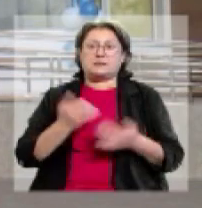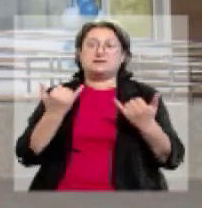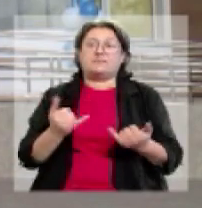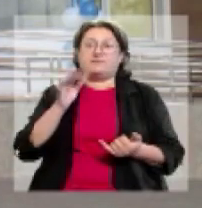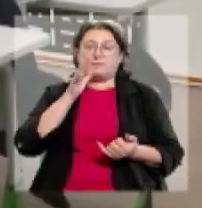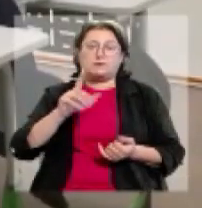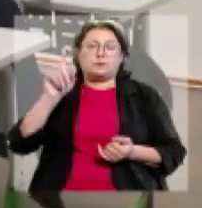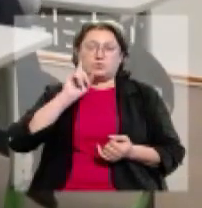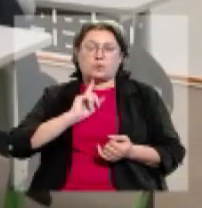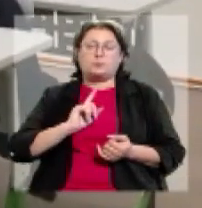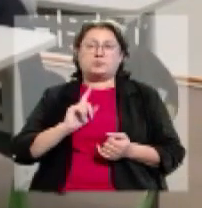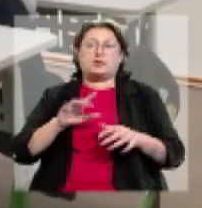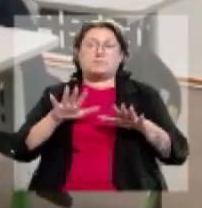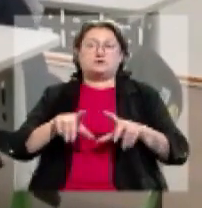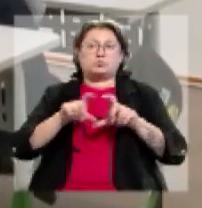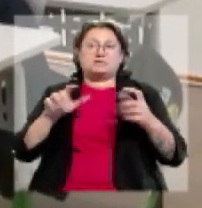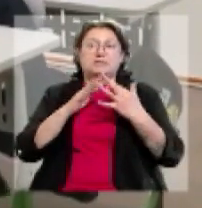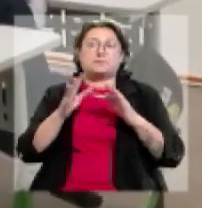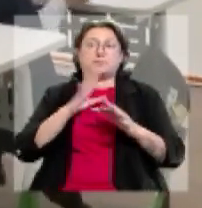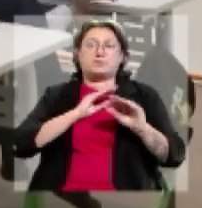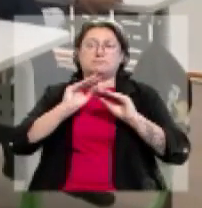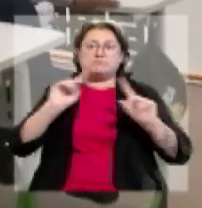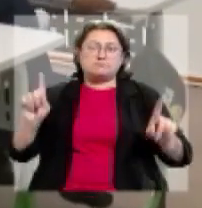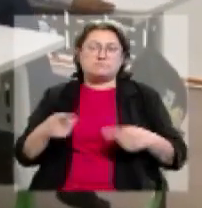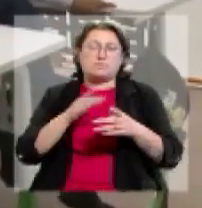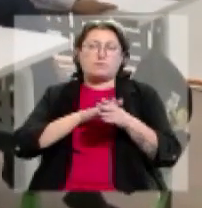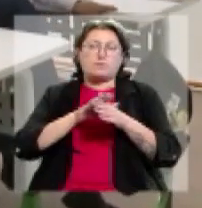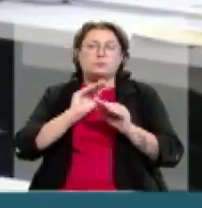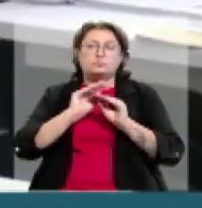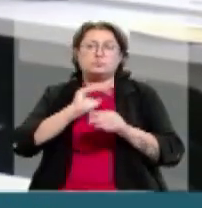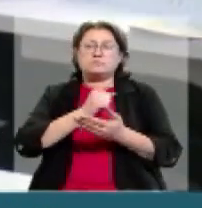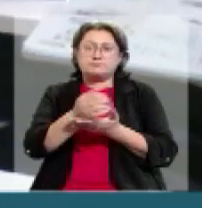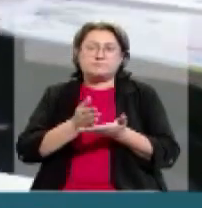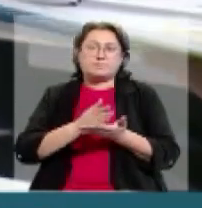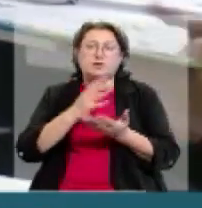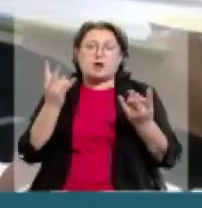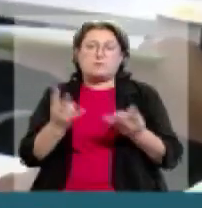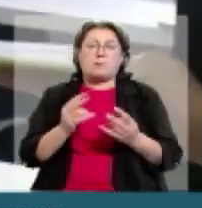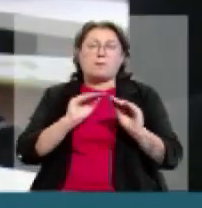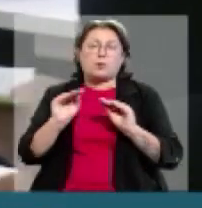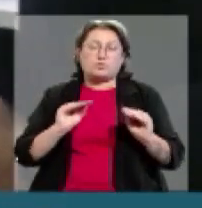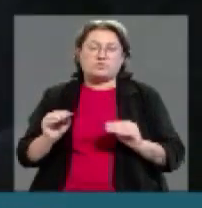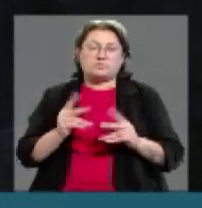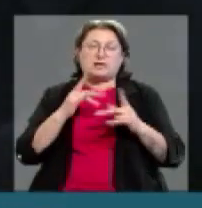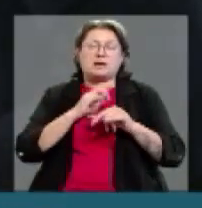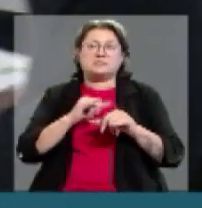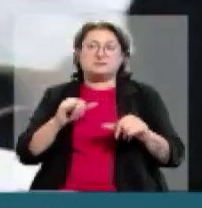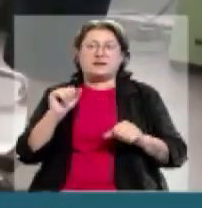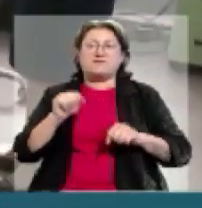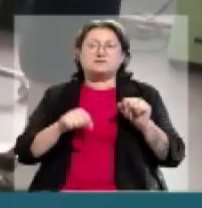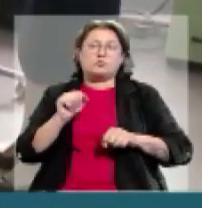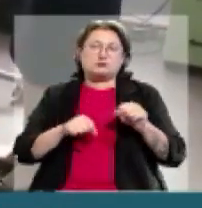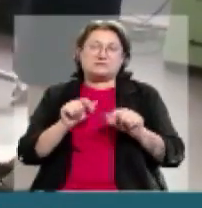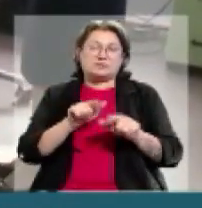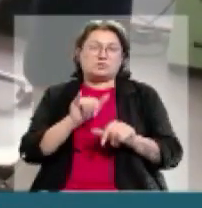Заманауи қолайлы білім ошағы, ауыл мектебі ажарланып, қажетті құрал жабдықтармен толық қамтылды. Мектеп оқушыларының әлеуетін дамыту